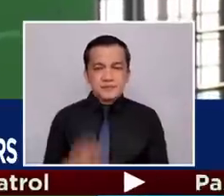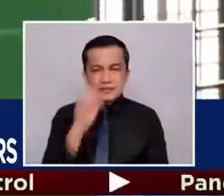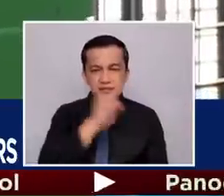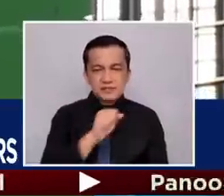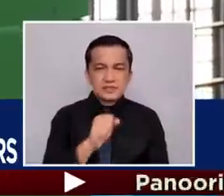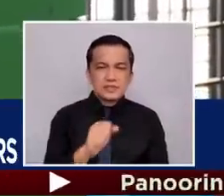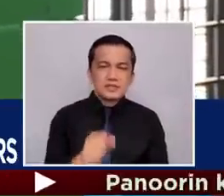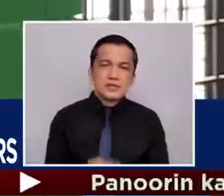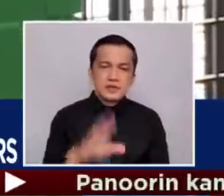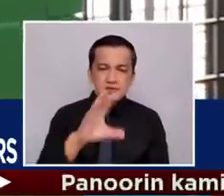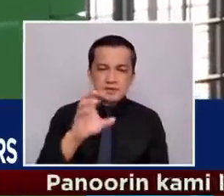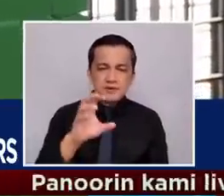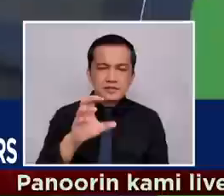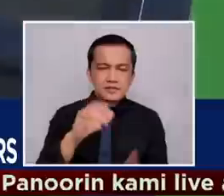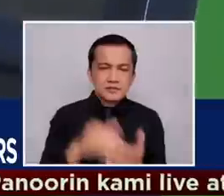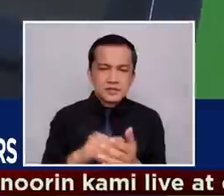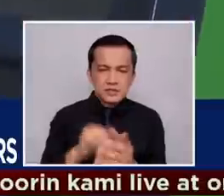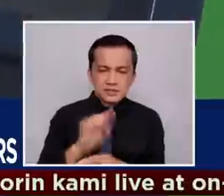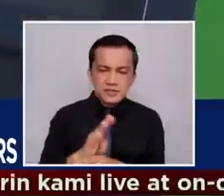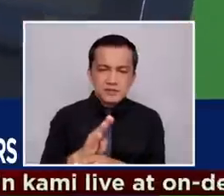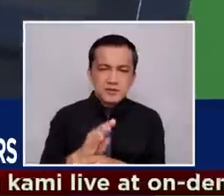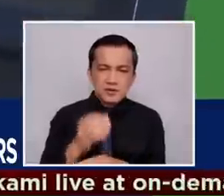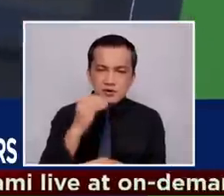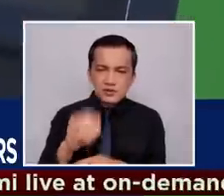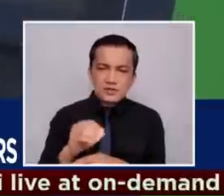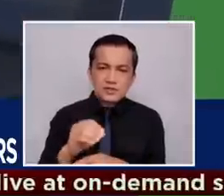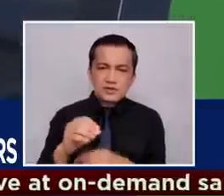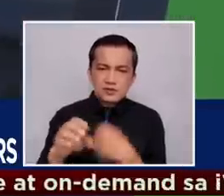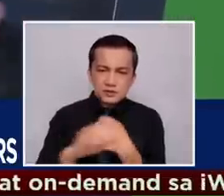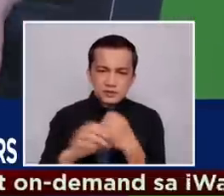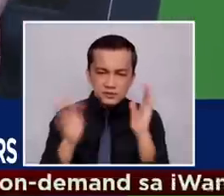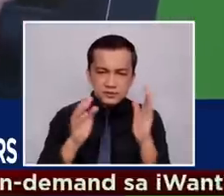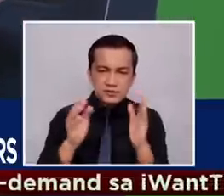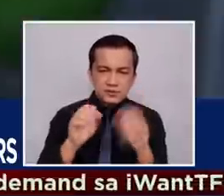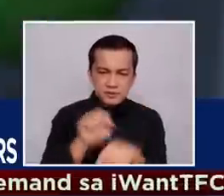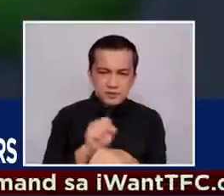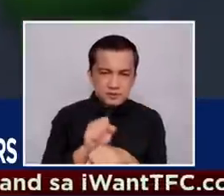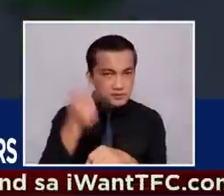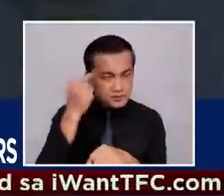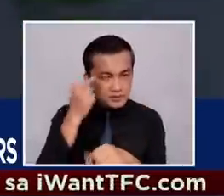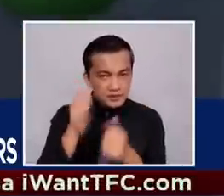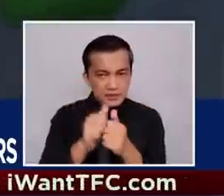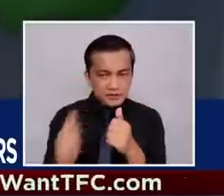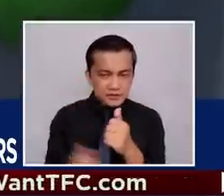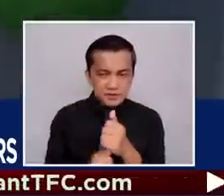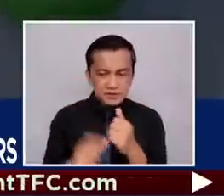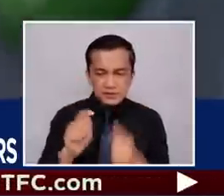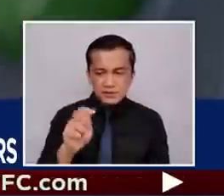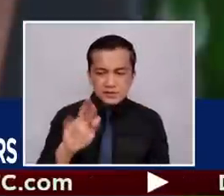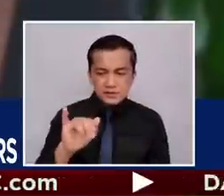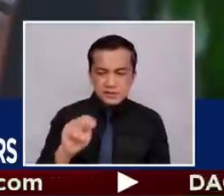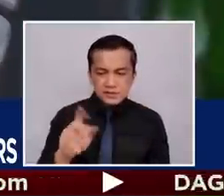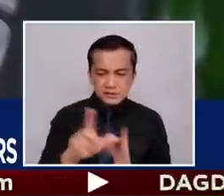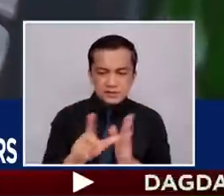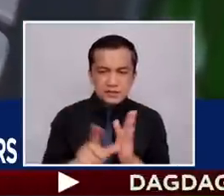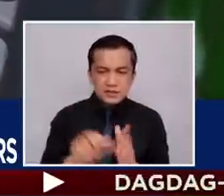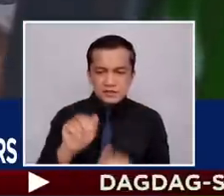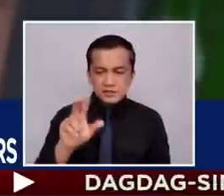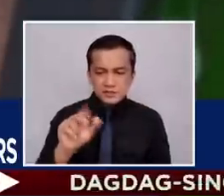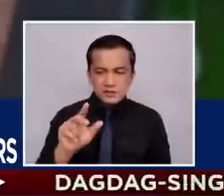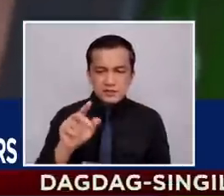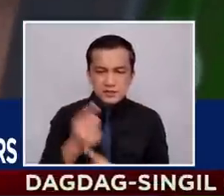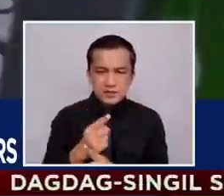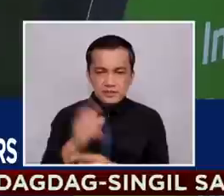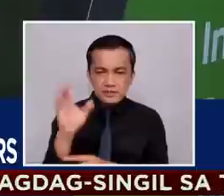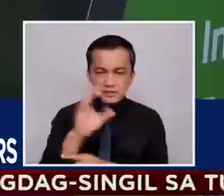milyon ang job order contract of service ng mga empleyado sa gobyerno. At sa ilalim ng train law, ang 13th month at Christmas